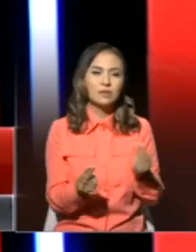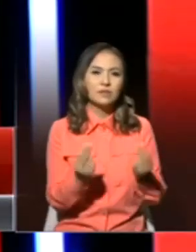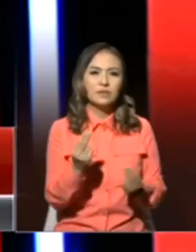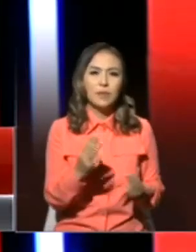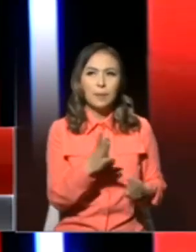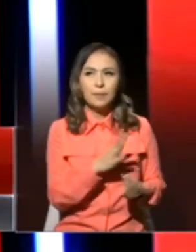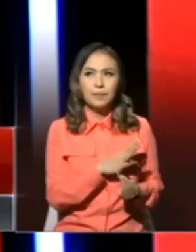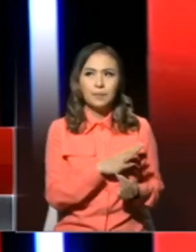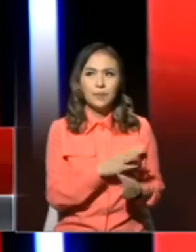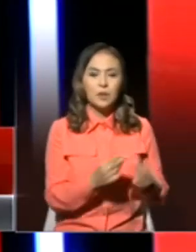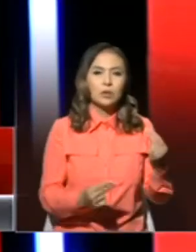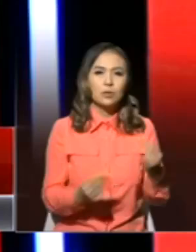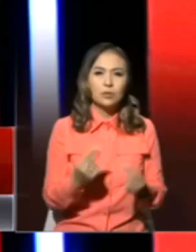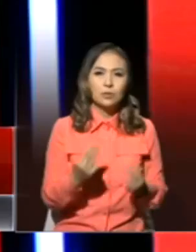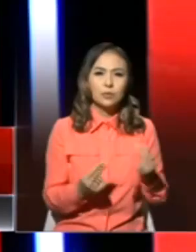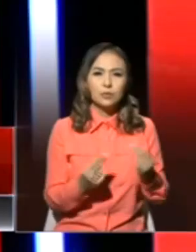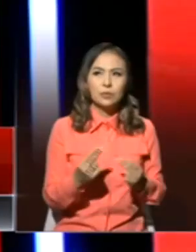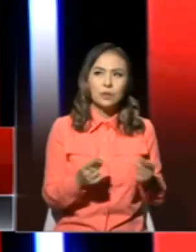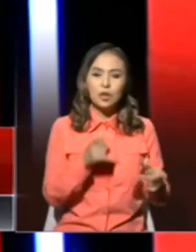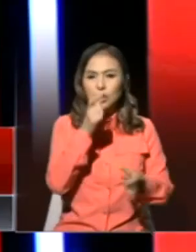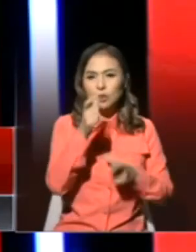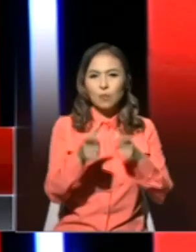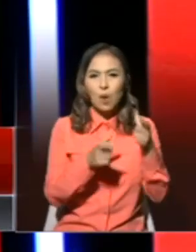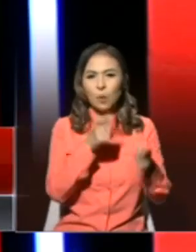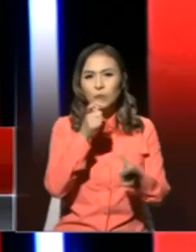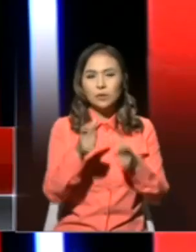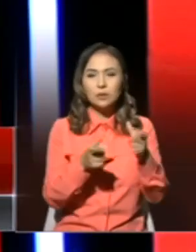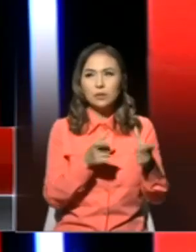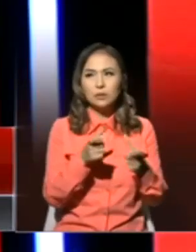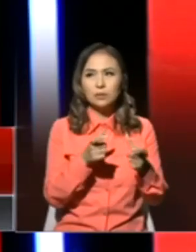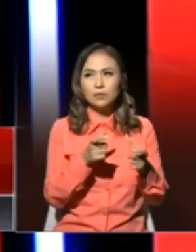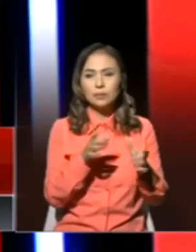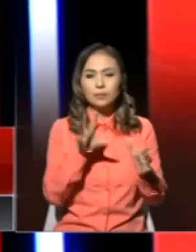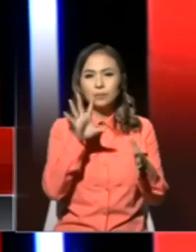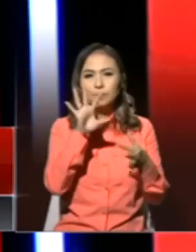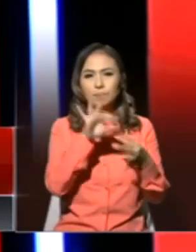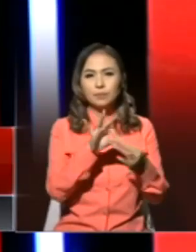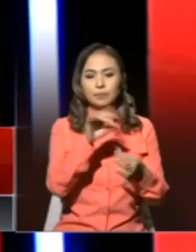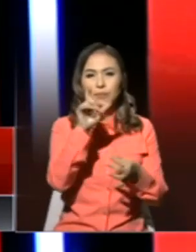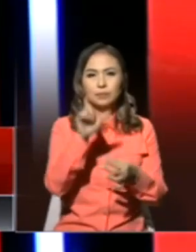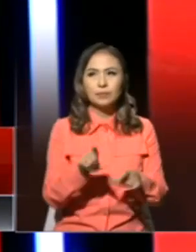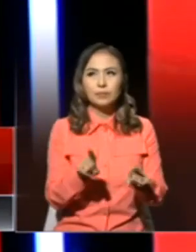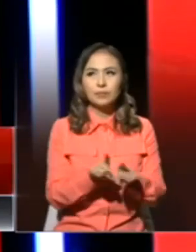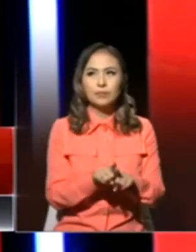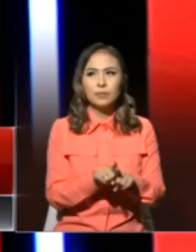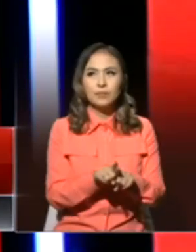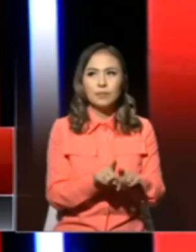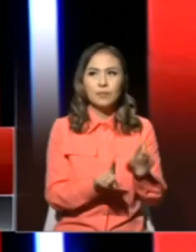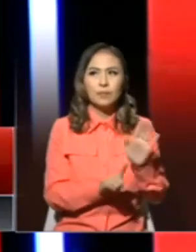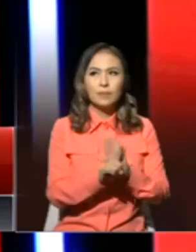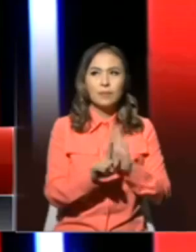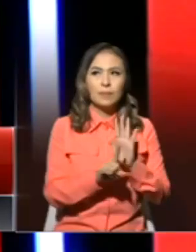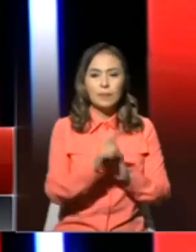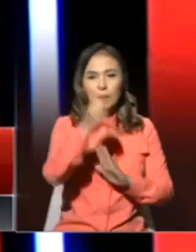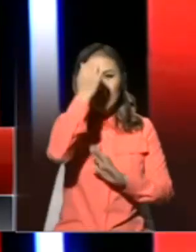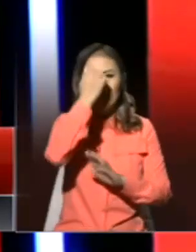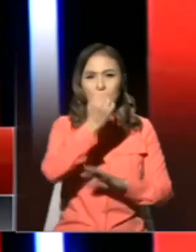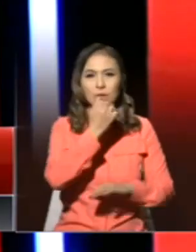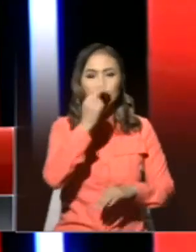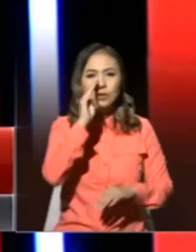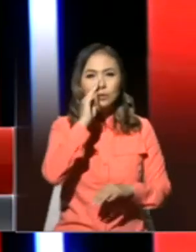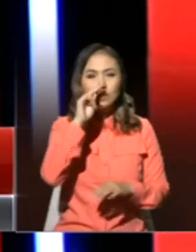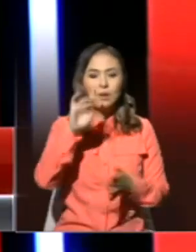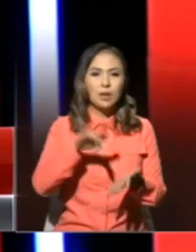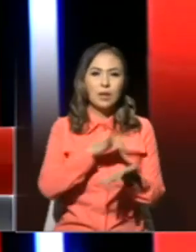шығар. Құмар ойынның шырмауына ілінген азаматтың бірі мінекей. Бізге ең бастысы рахмет айтқымыз келеді. Шымкент